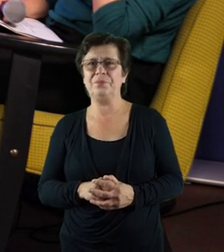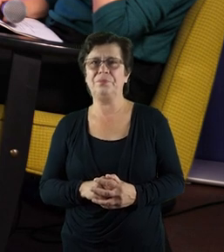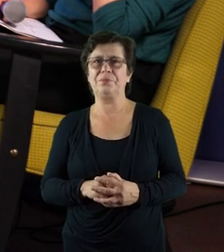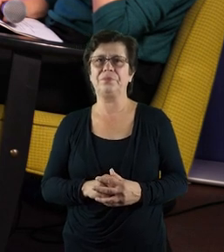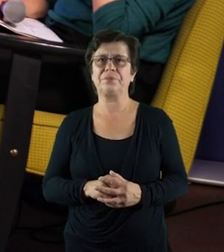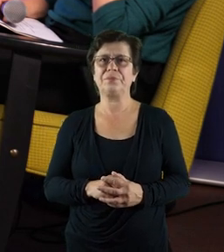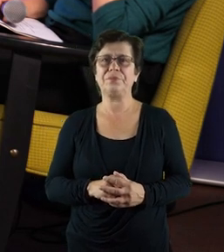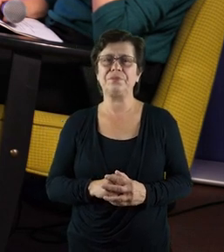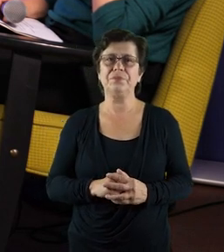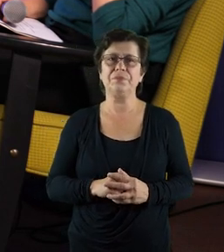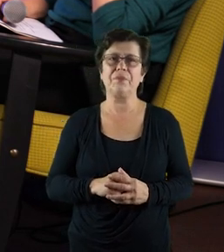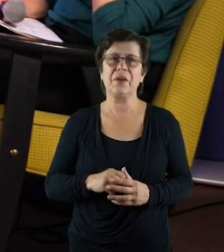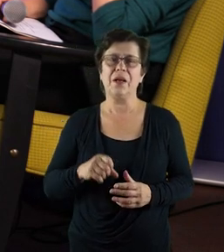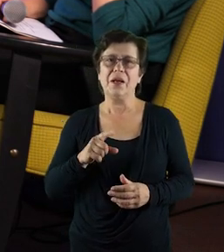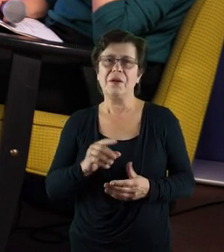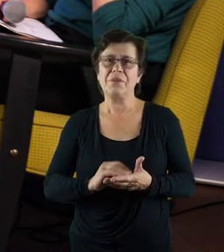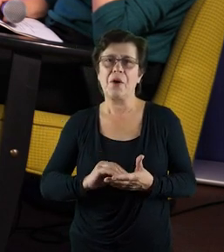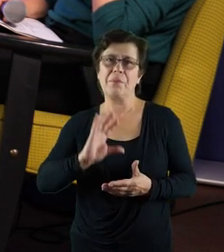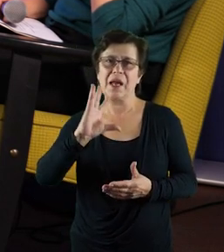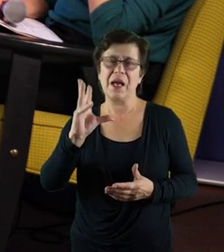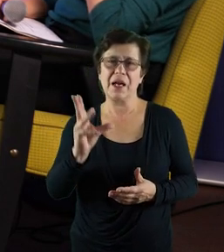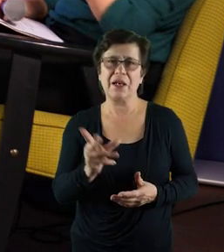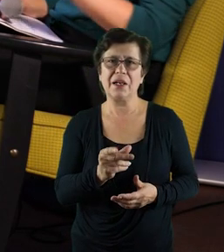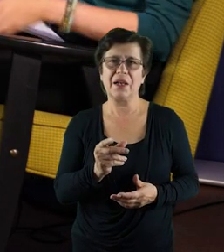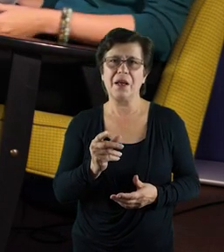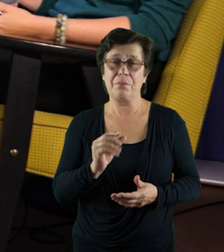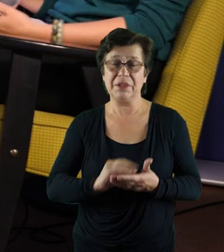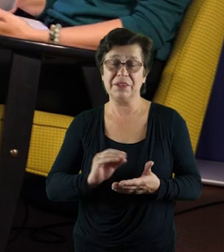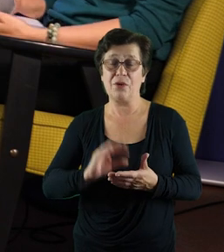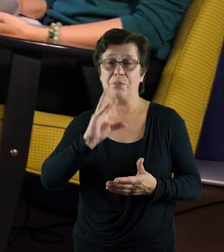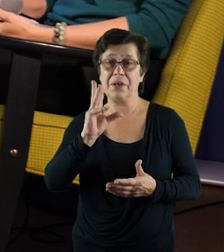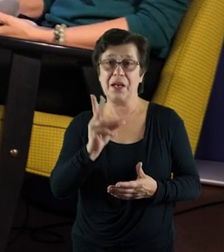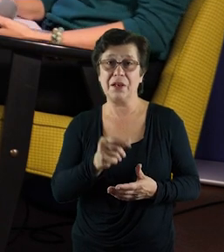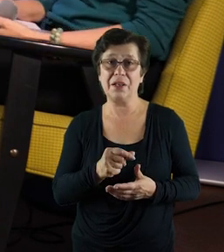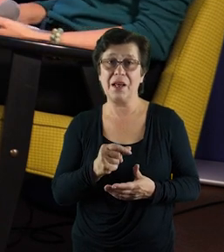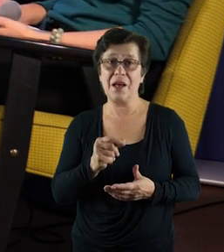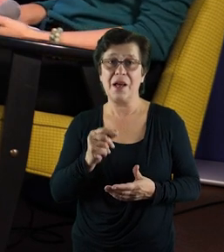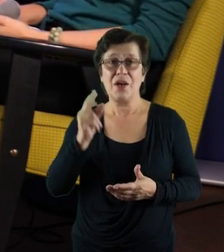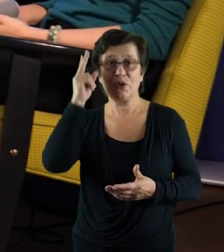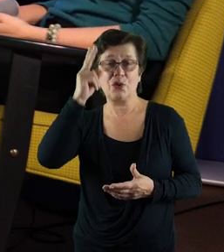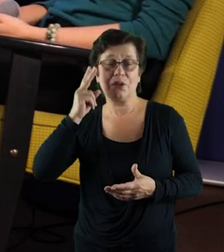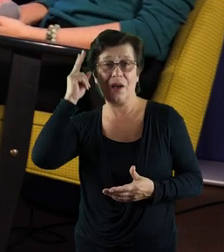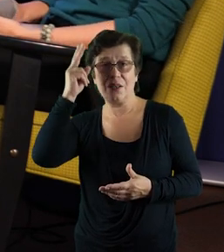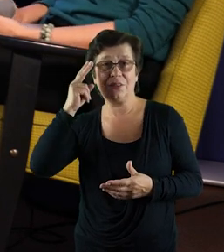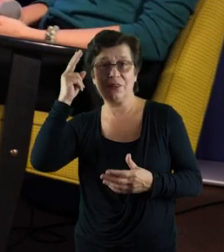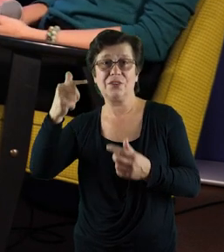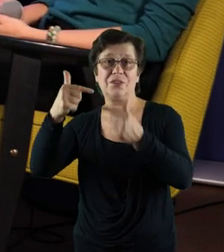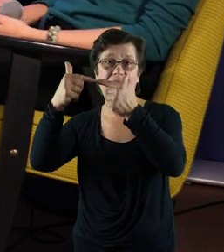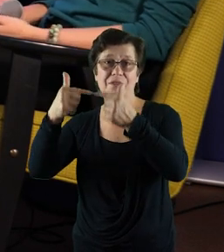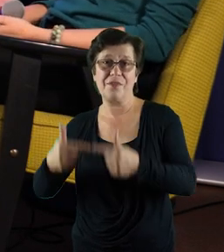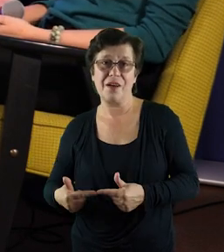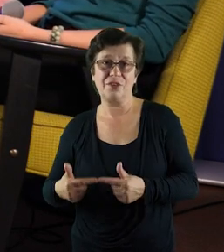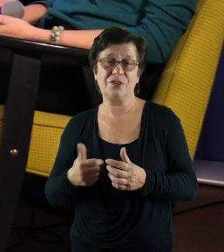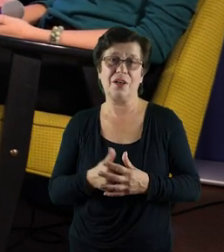Różewicza Przybosz określił jako piękne, socjalistyczne wiersze. Więc to nie jest tak, że on od razu był nastawiony